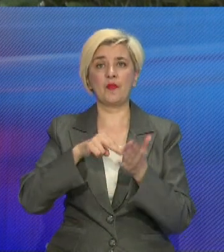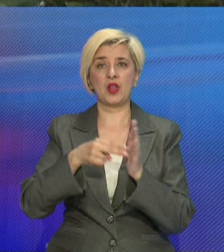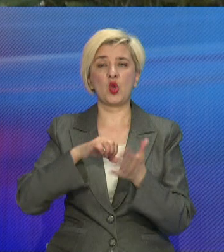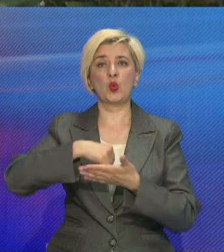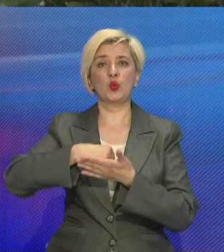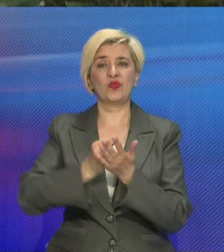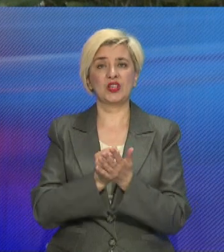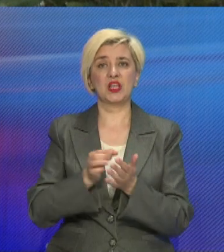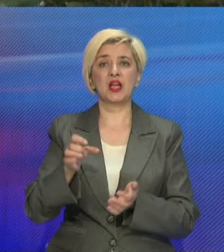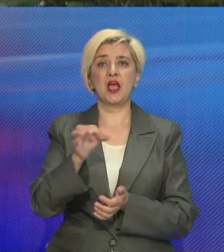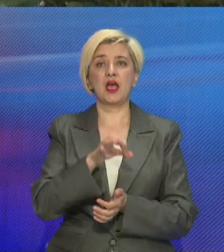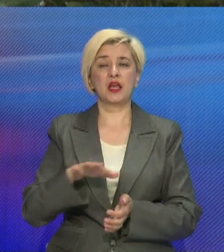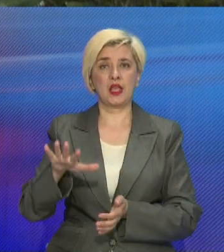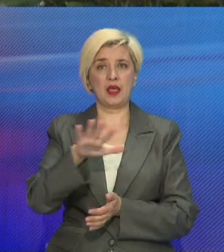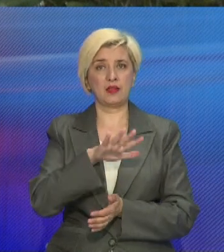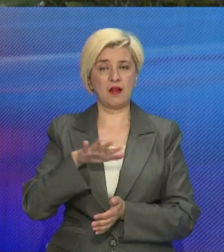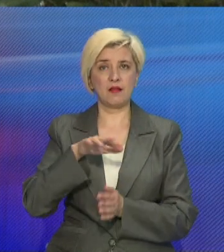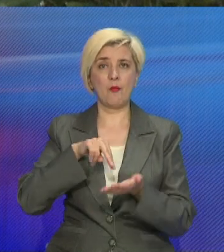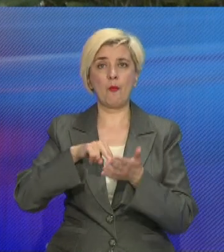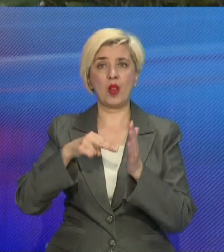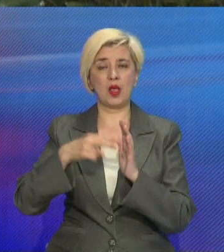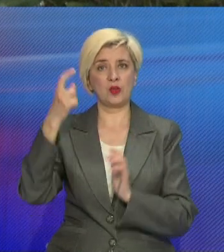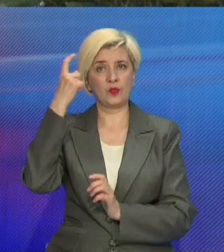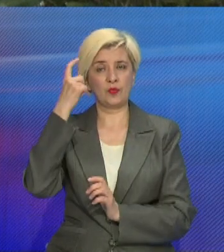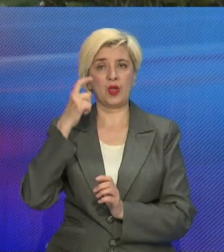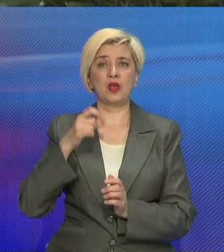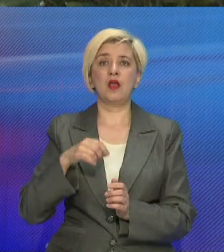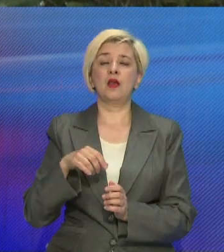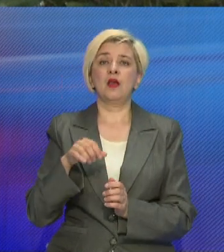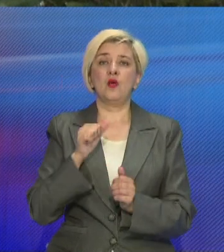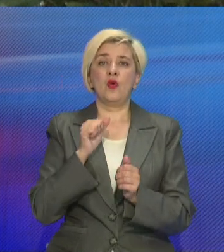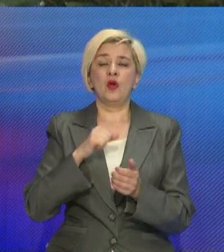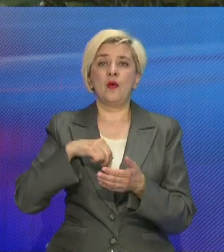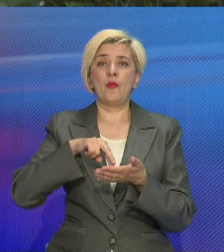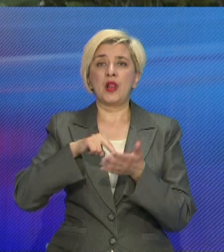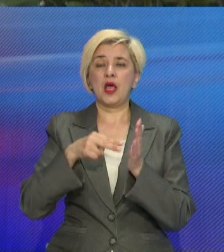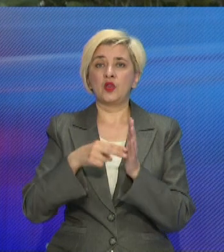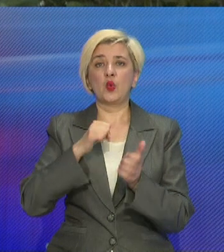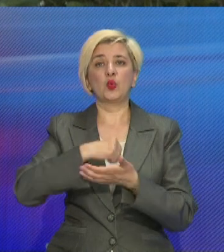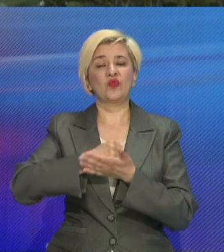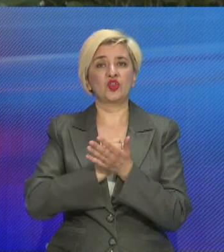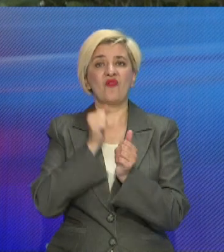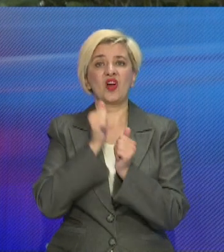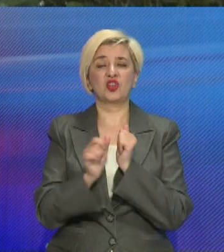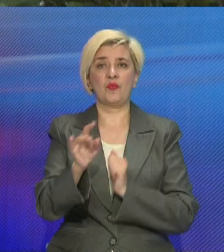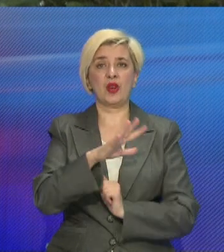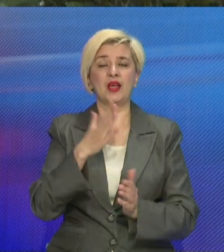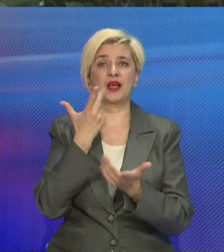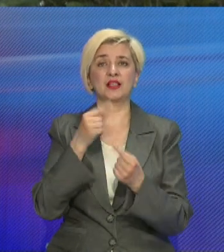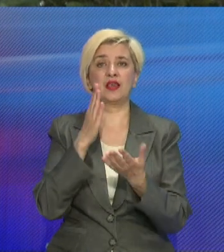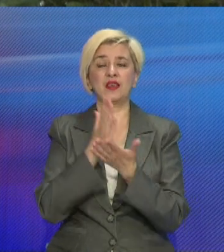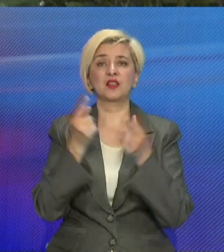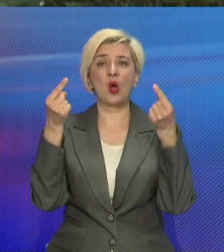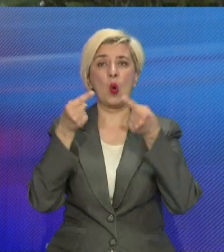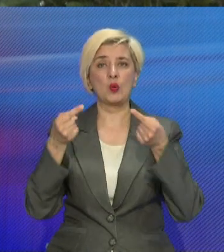облсполкомом. На основании областного плана планы утверждены в каждом районе, где доведены конкретные показатели, конкретные